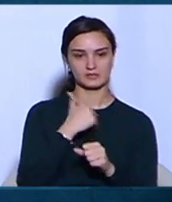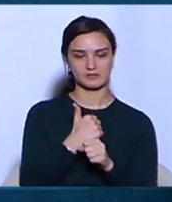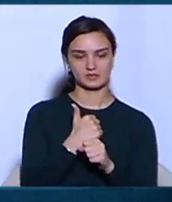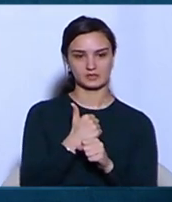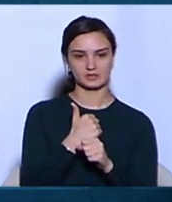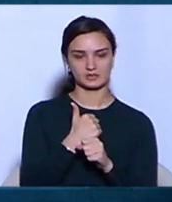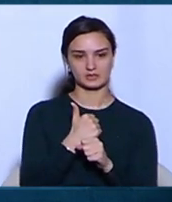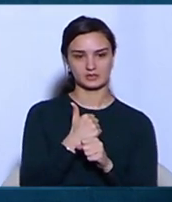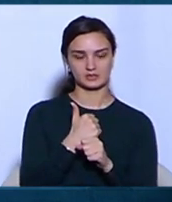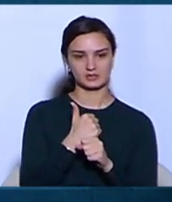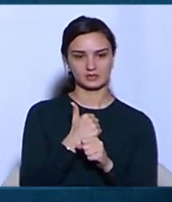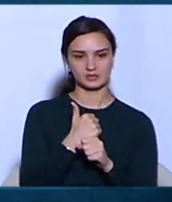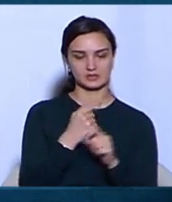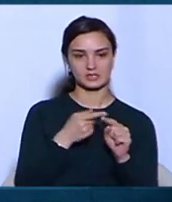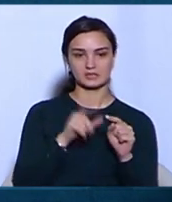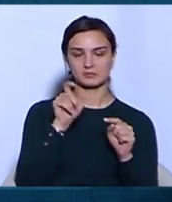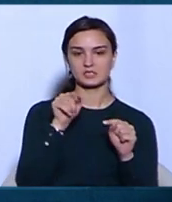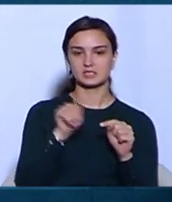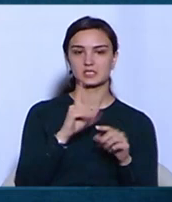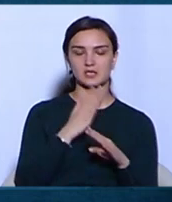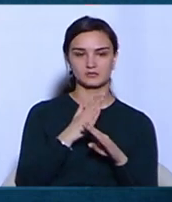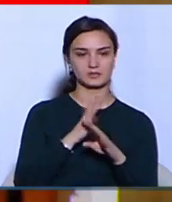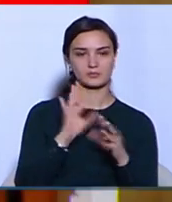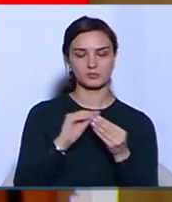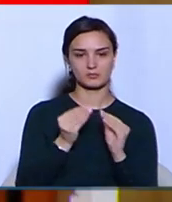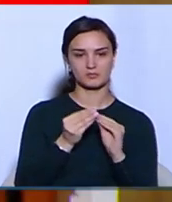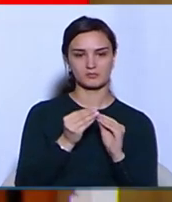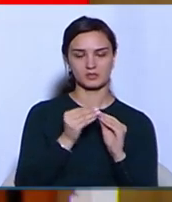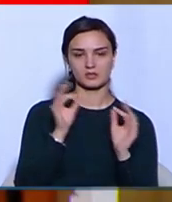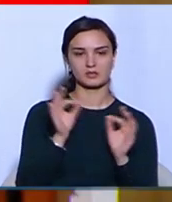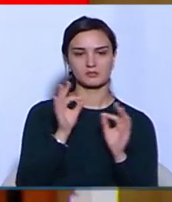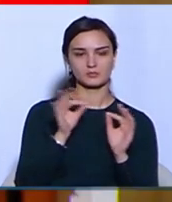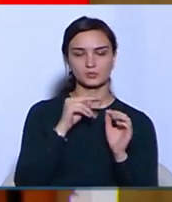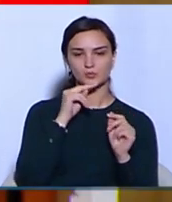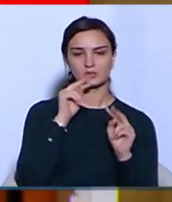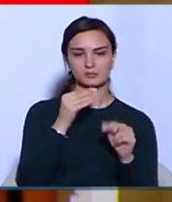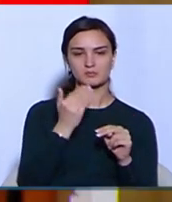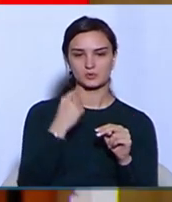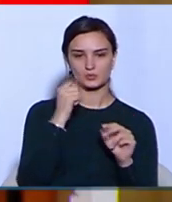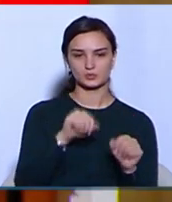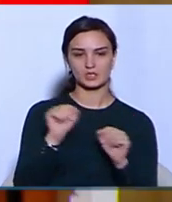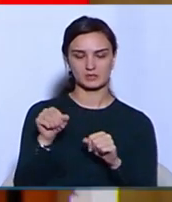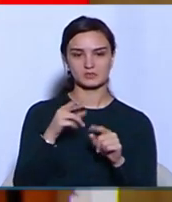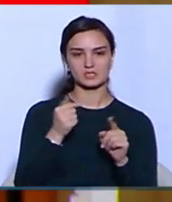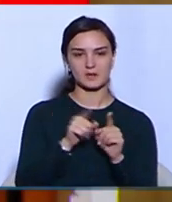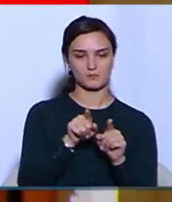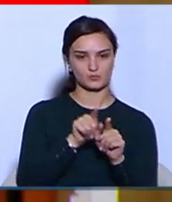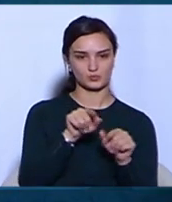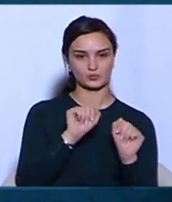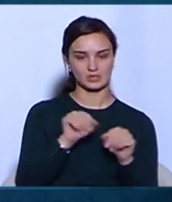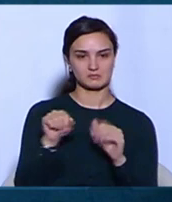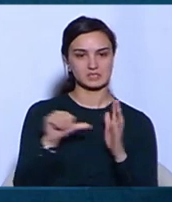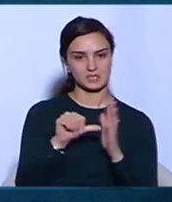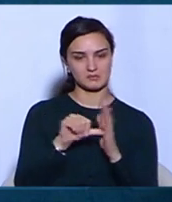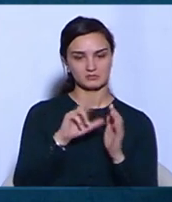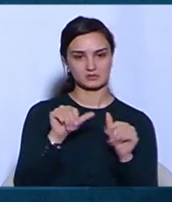მთავარია ადამიანს არა ის რა აქვს და რა პრობლემა აქვს, არამედ ყურადღება გამოვახილოთ მის უნარებზე და ამ უნარების დახმარებით